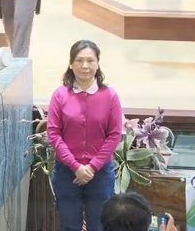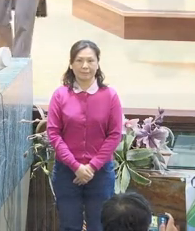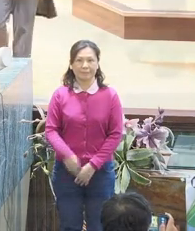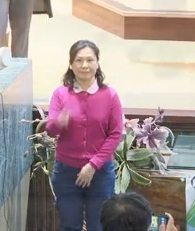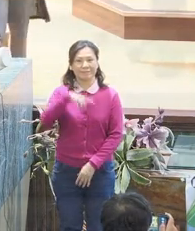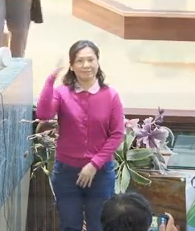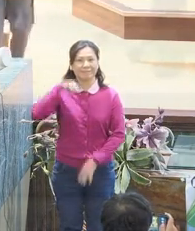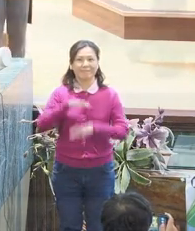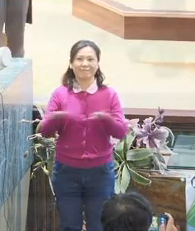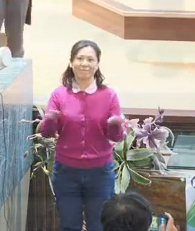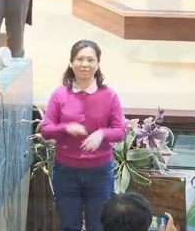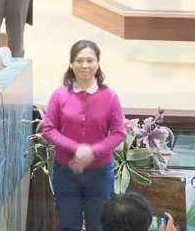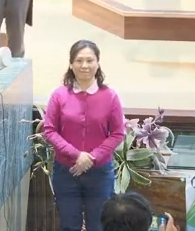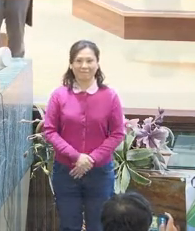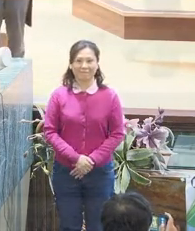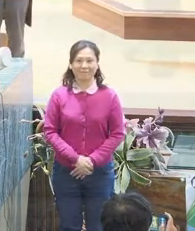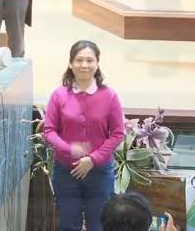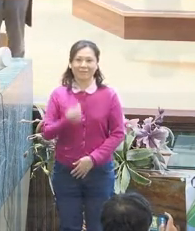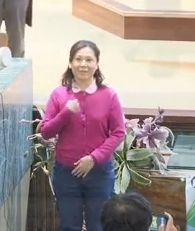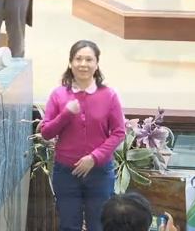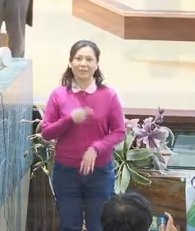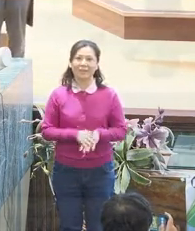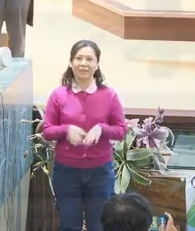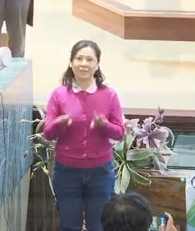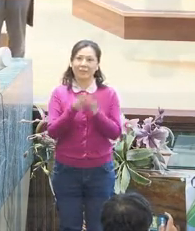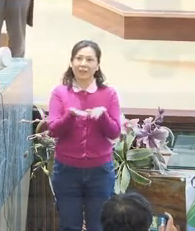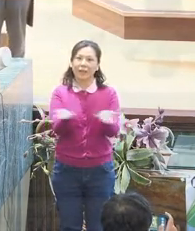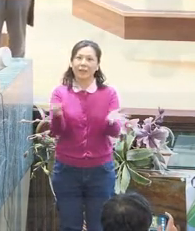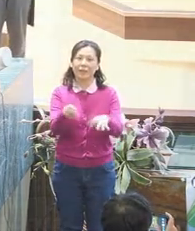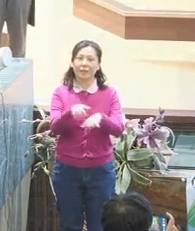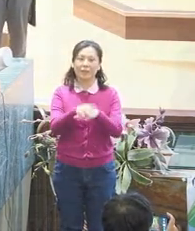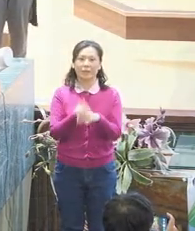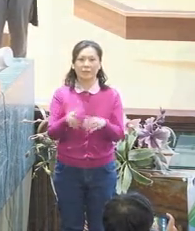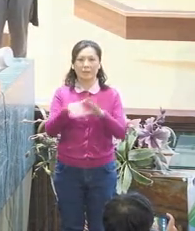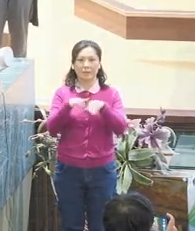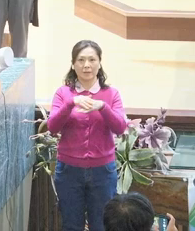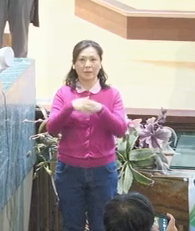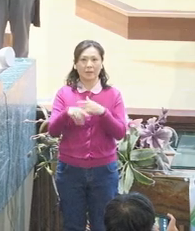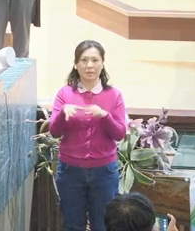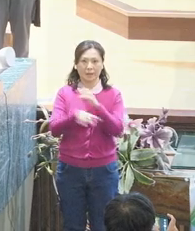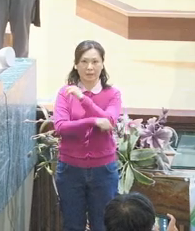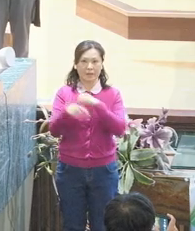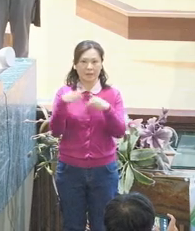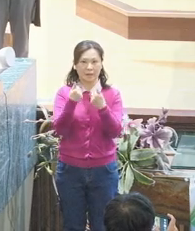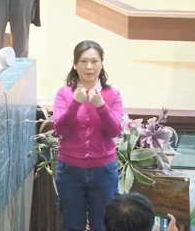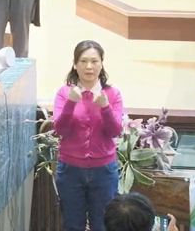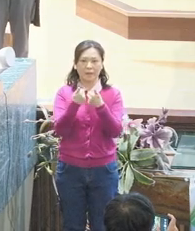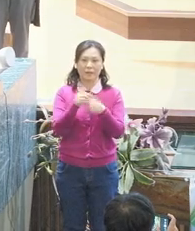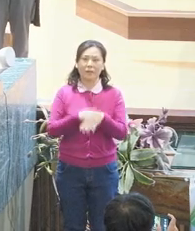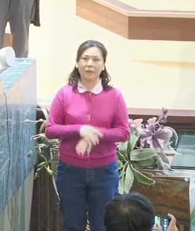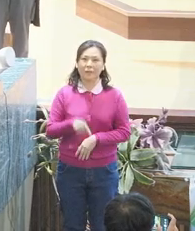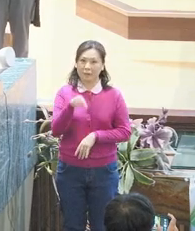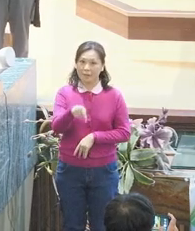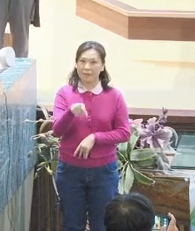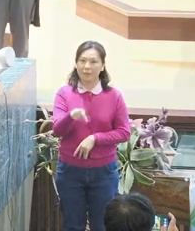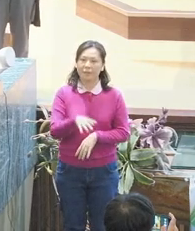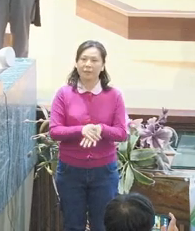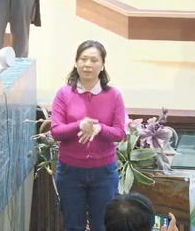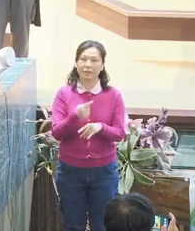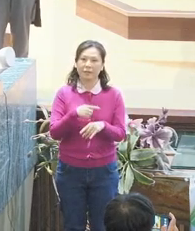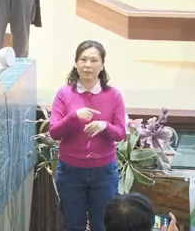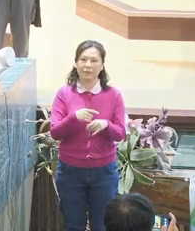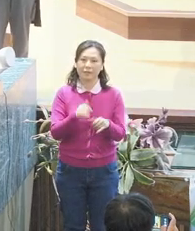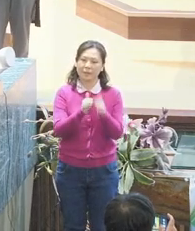大家早安啊、我是开放文化基金会的新颖。那开放文化基金会是一个由社群组成